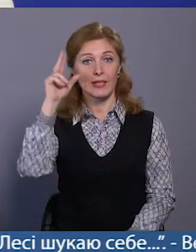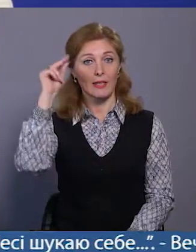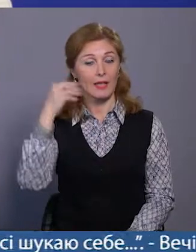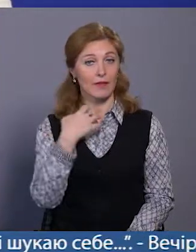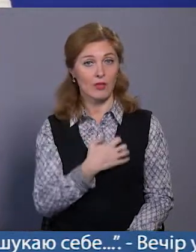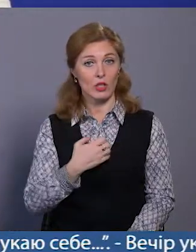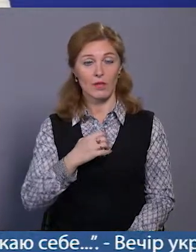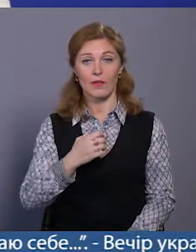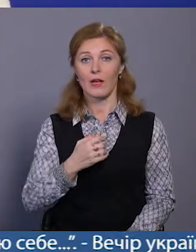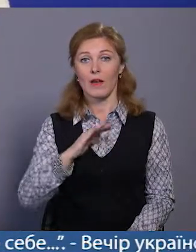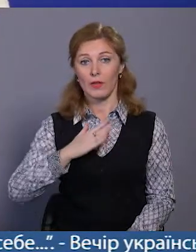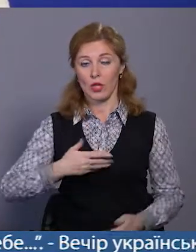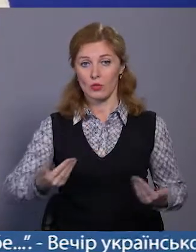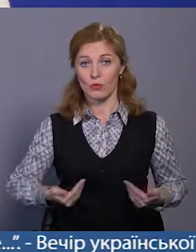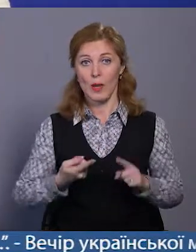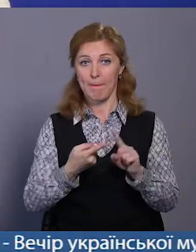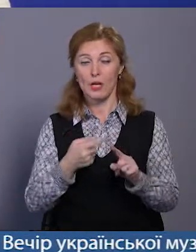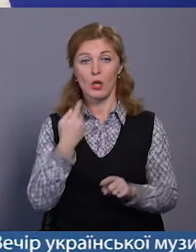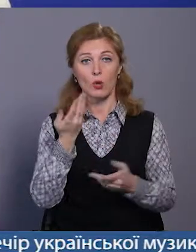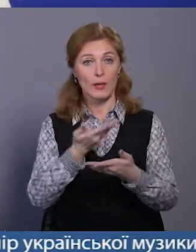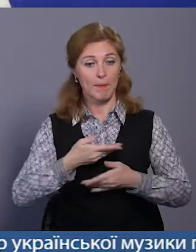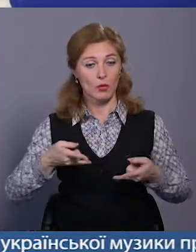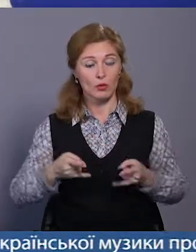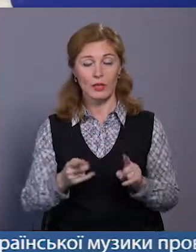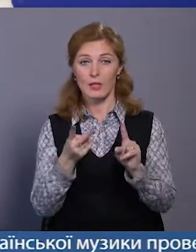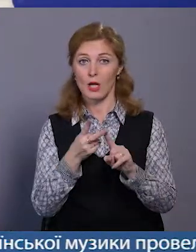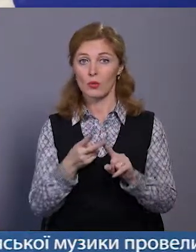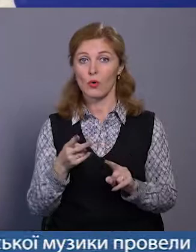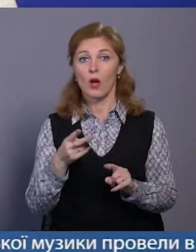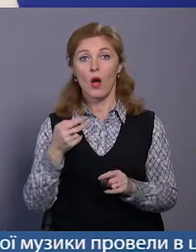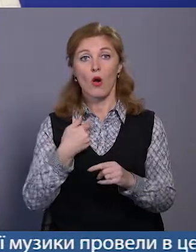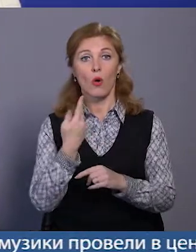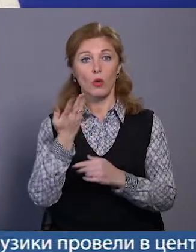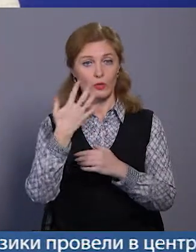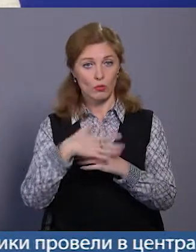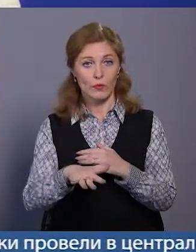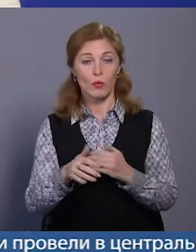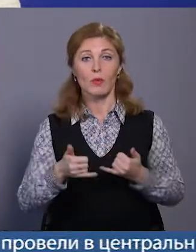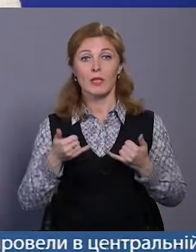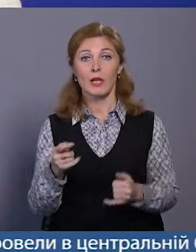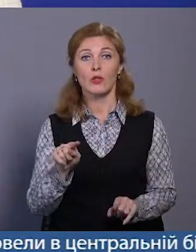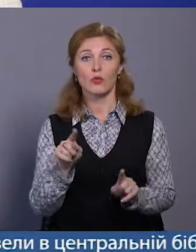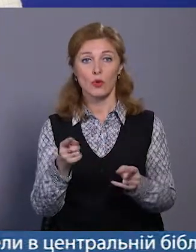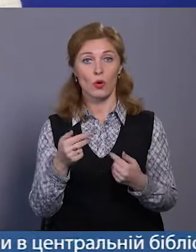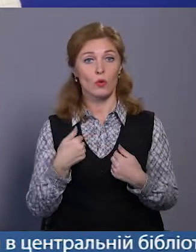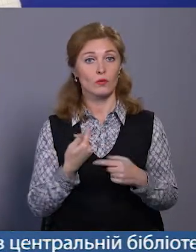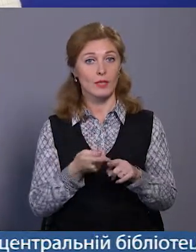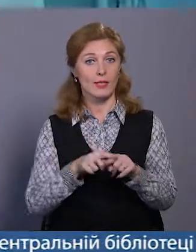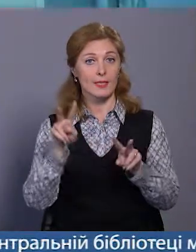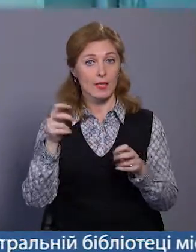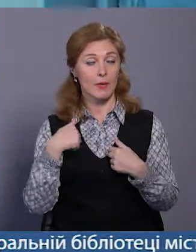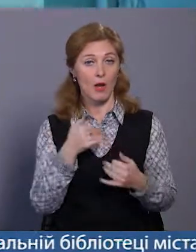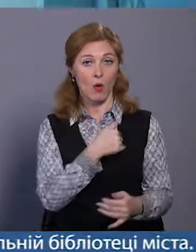найважливіші в нашому житті. Перша – це коли ми родилися, а друга – коли ми усвідомили, для чого. От на оці теми хотілося б сьогодні